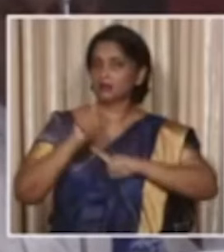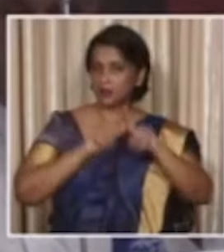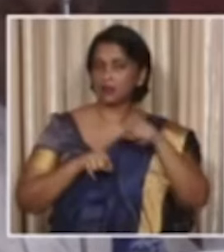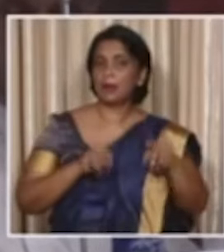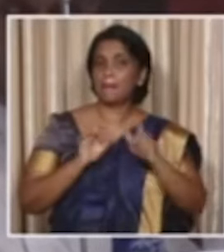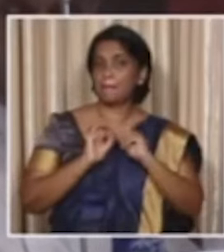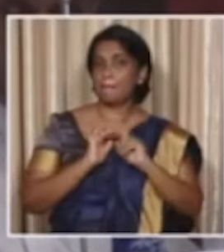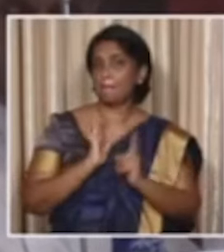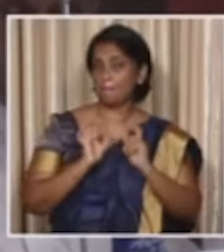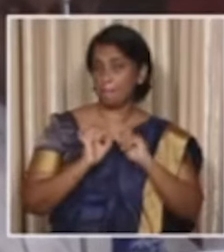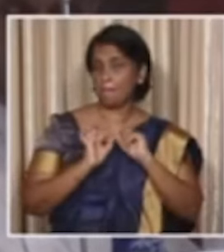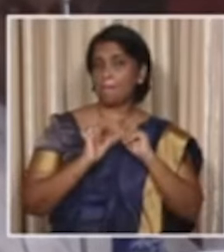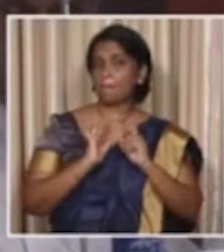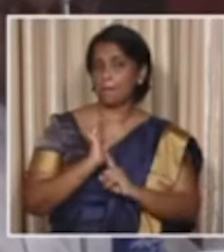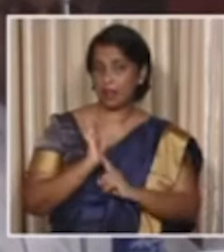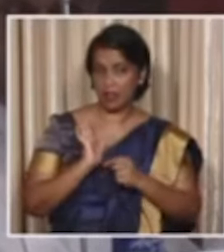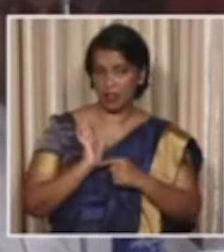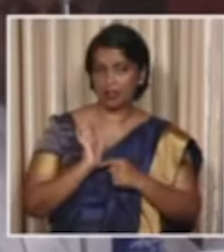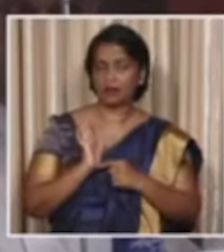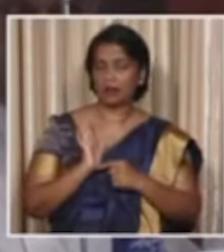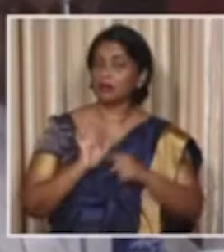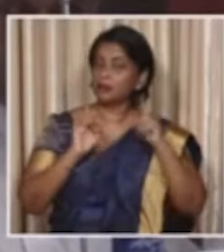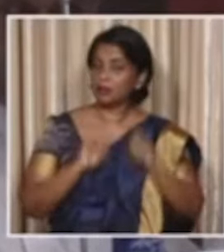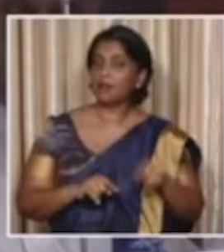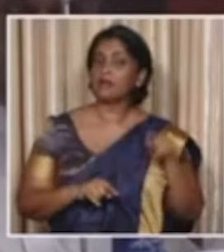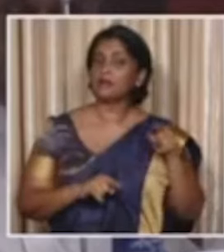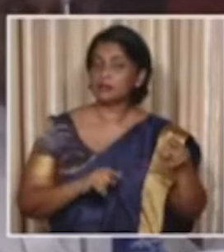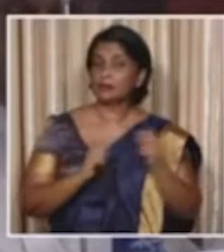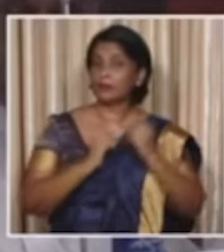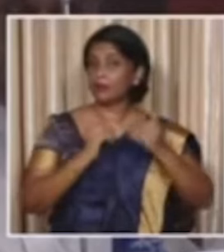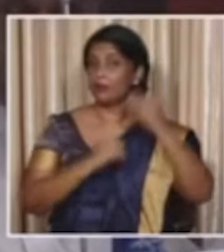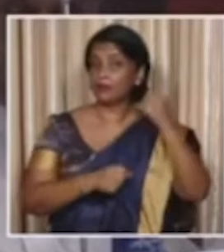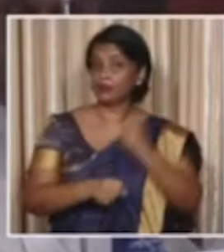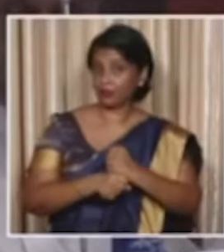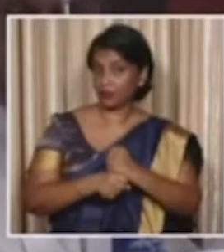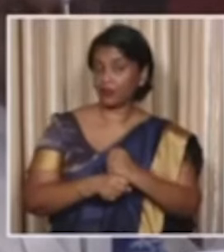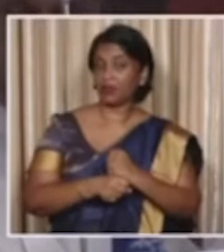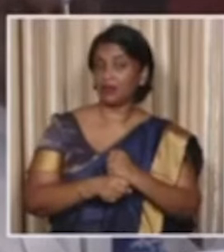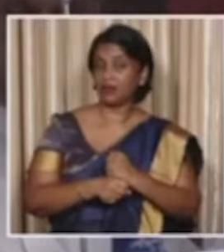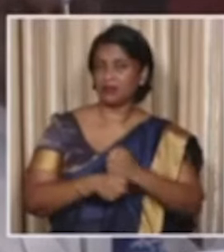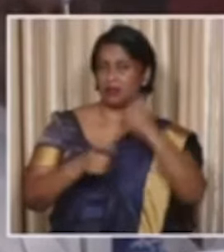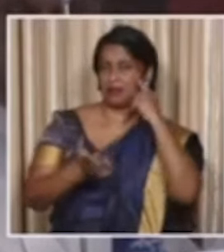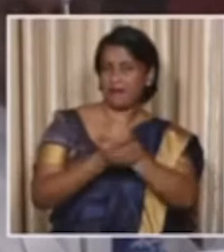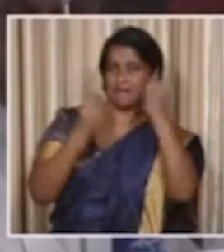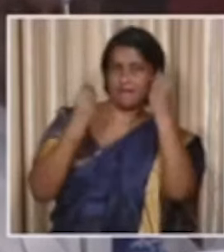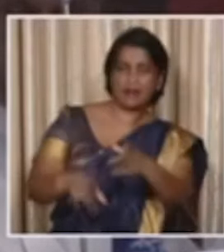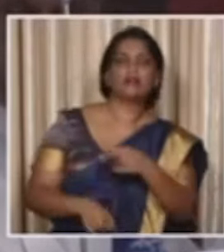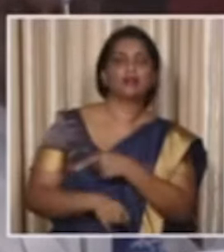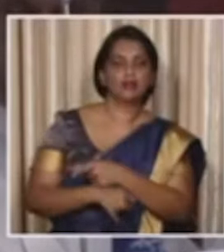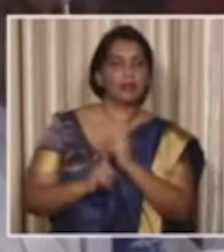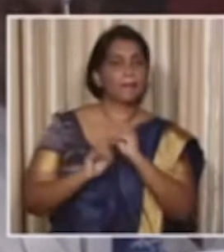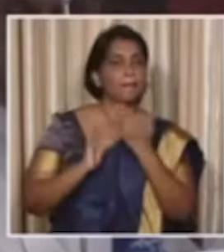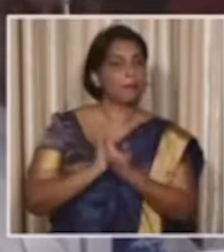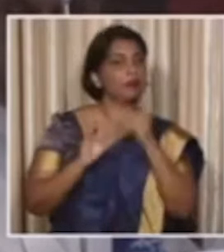මේ පරතර එතකොට දැන් මේගොල්ලෝ හදන්නේ අනාගත ආණ්ඩුව අමාරුයි දාන්න මේගොල්ලගේ